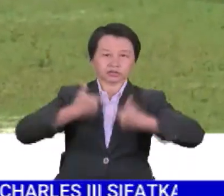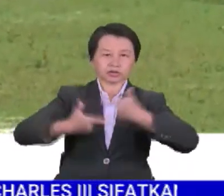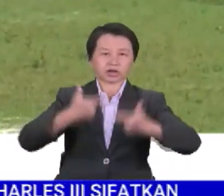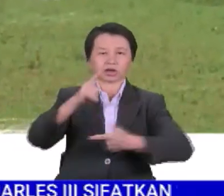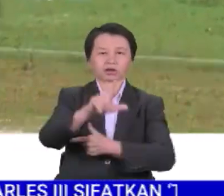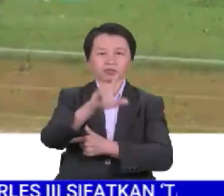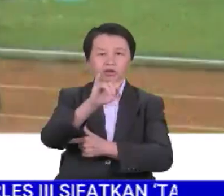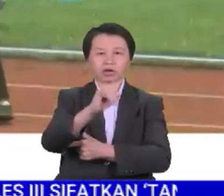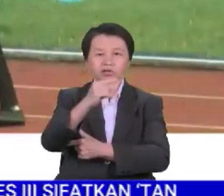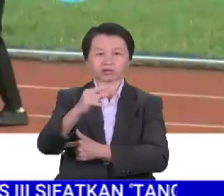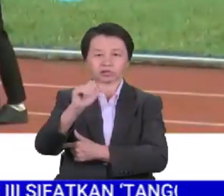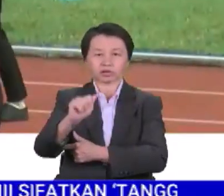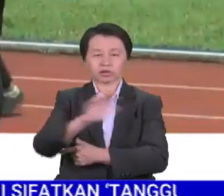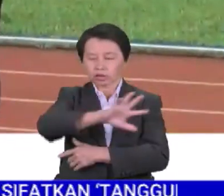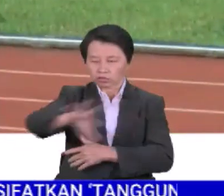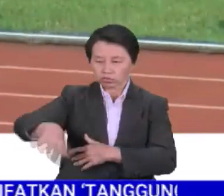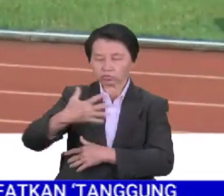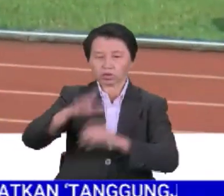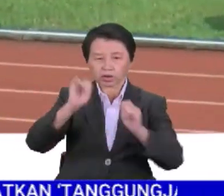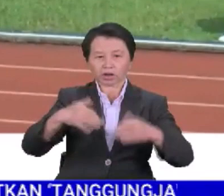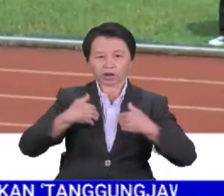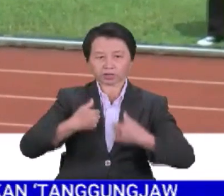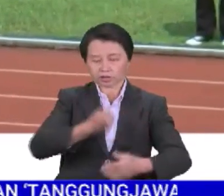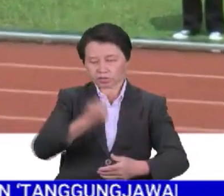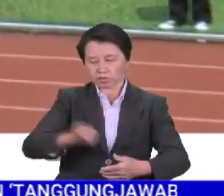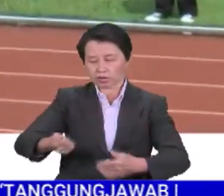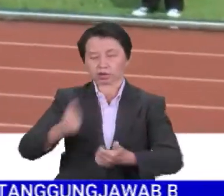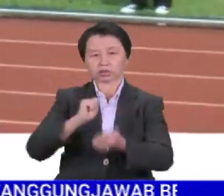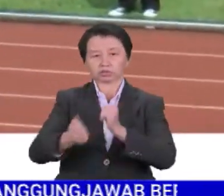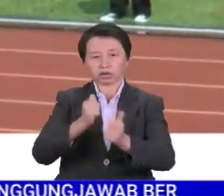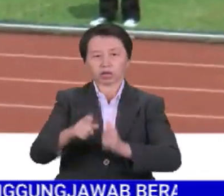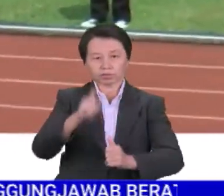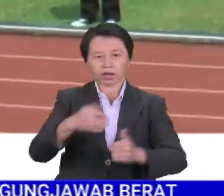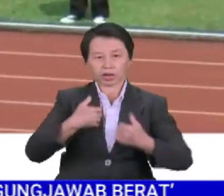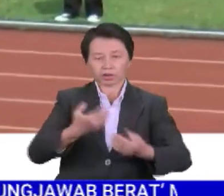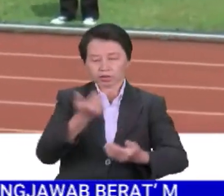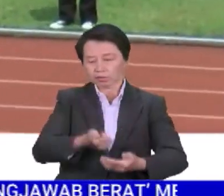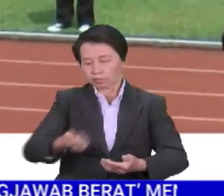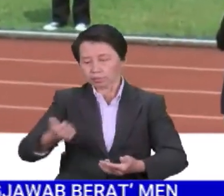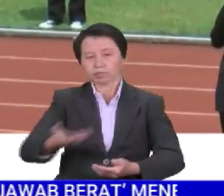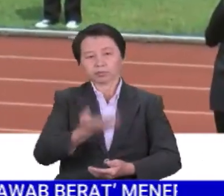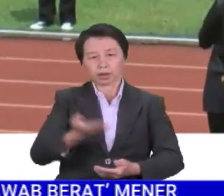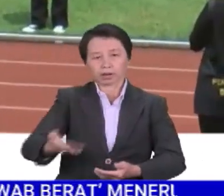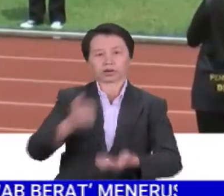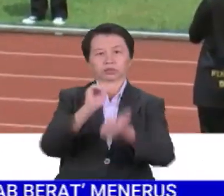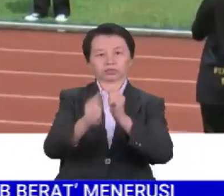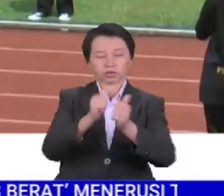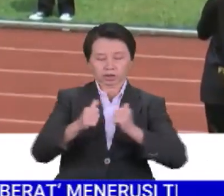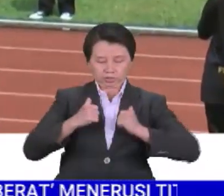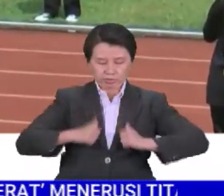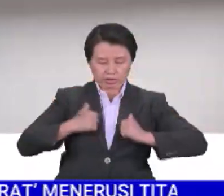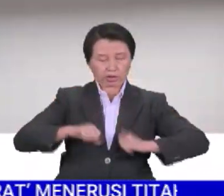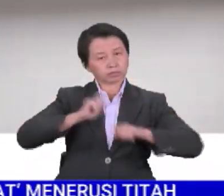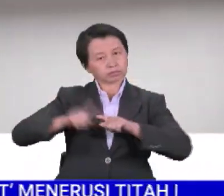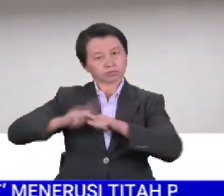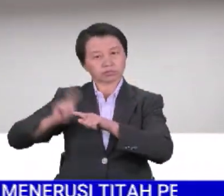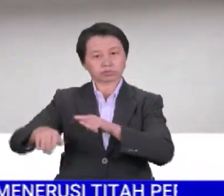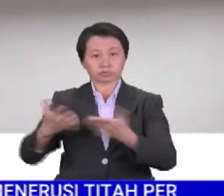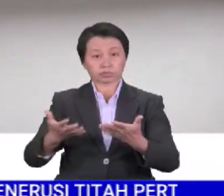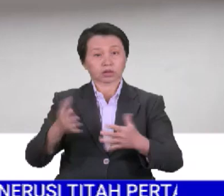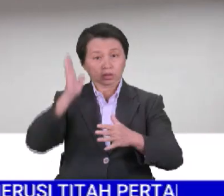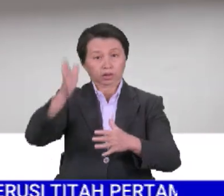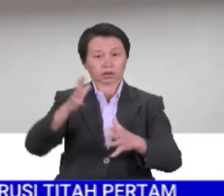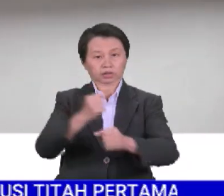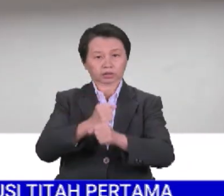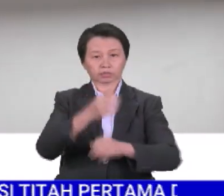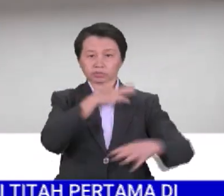para pemain akan memerlukan peralatan sukan, memerlukan perkakasan sukan, pakaian dan sebagainya. Ini akan